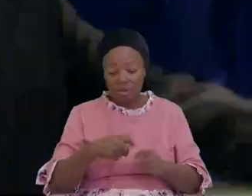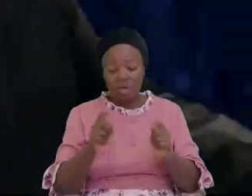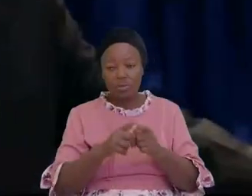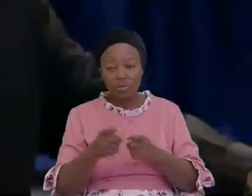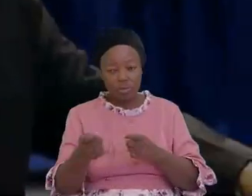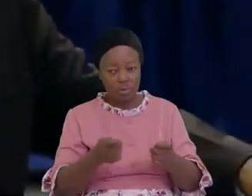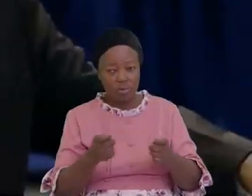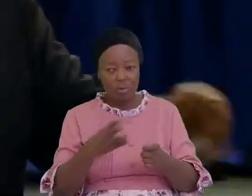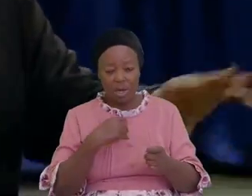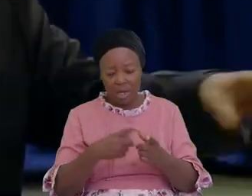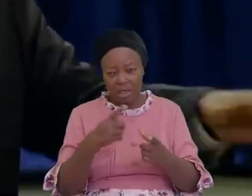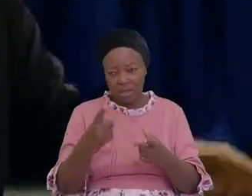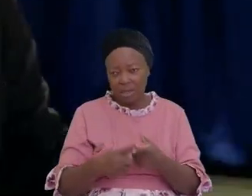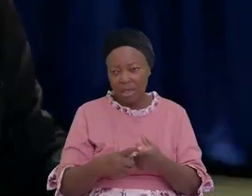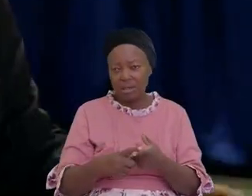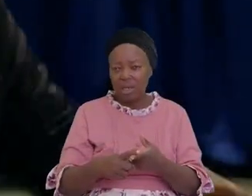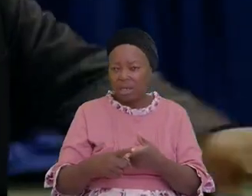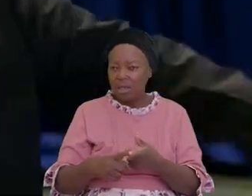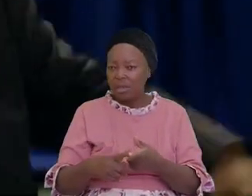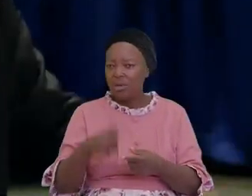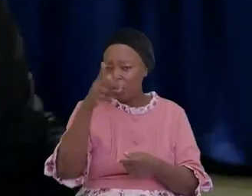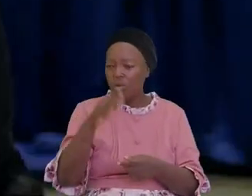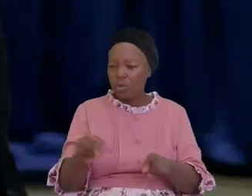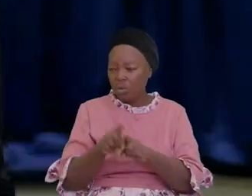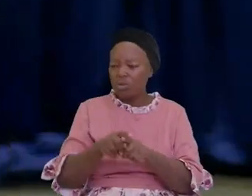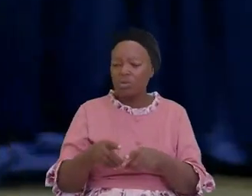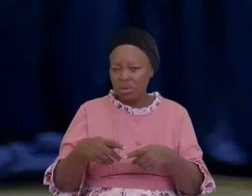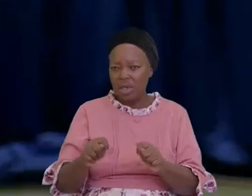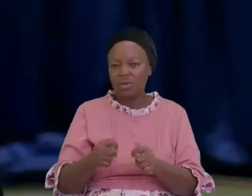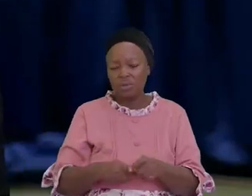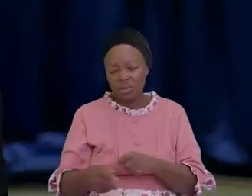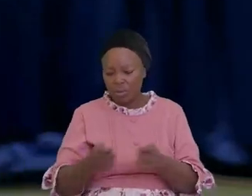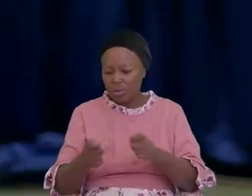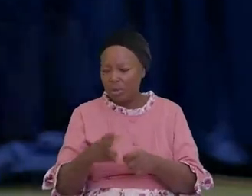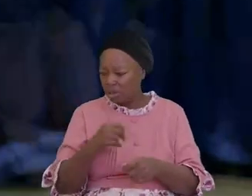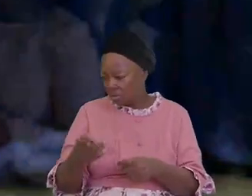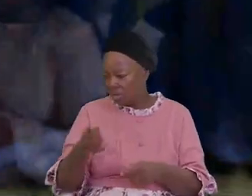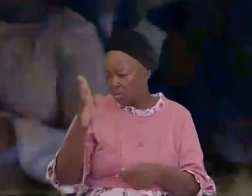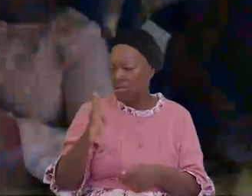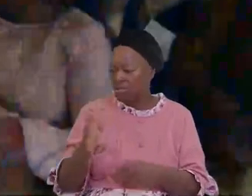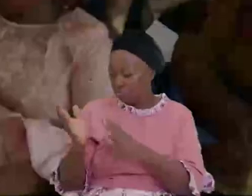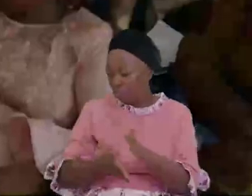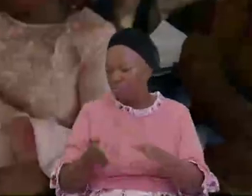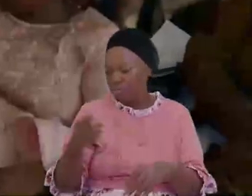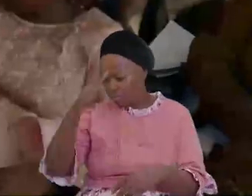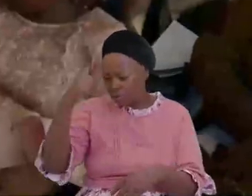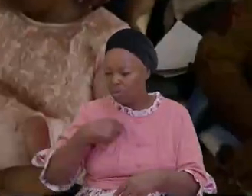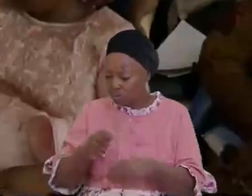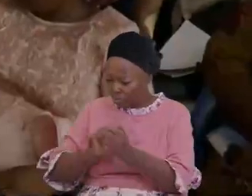Je ne sais pas de contrôler et Dieu essaie de contrôler. Donne-moi la chance de contrôler, non? Laisse-moi contrôler, non?